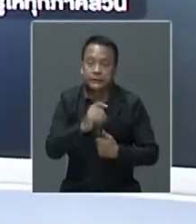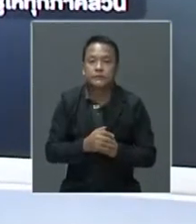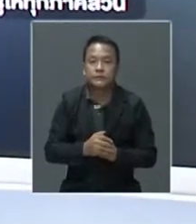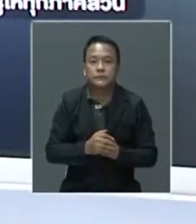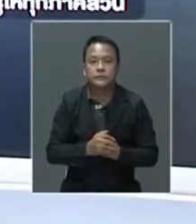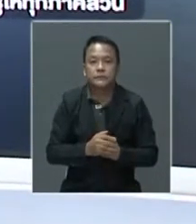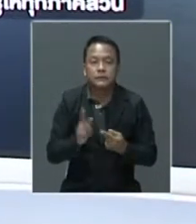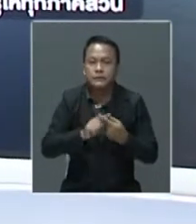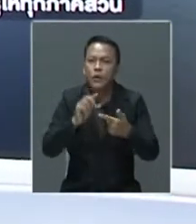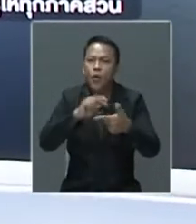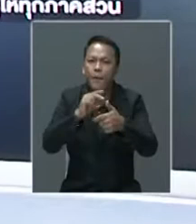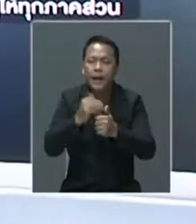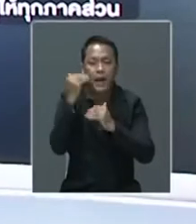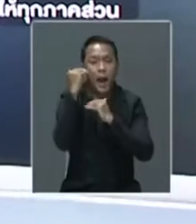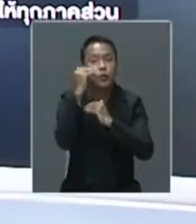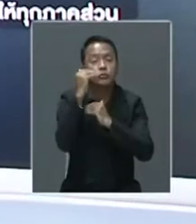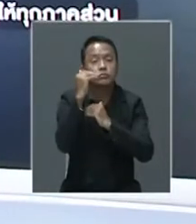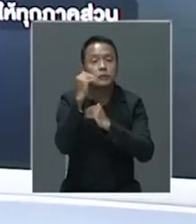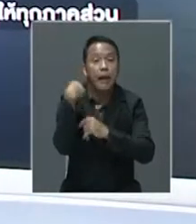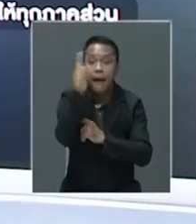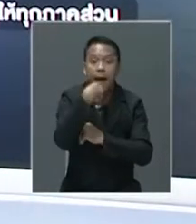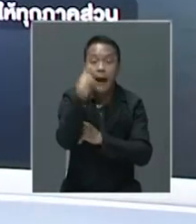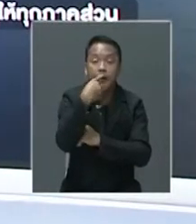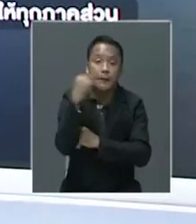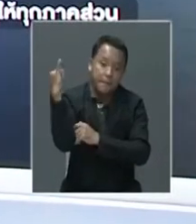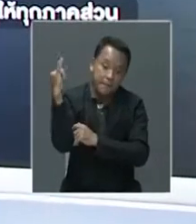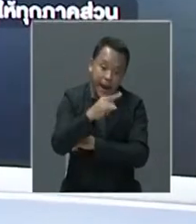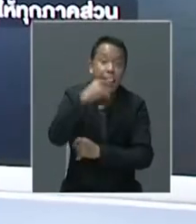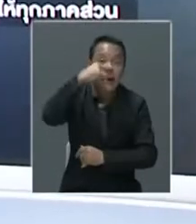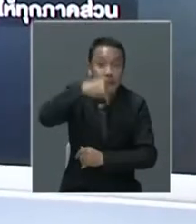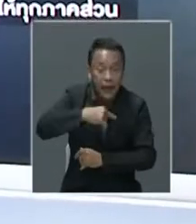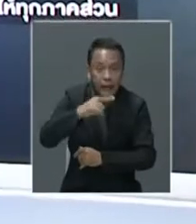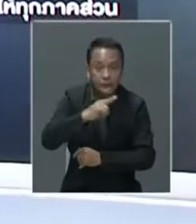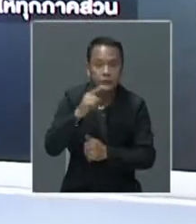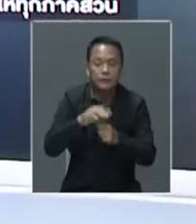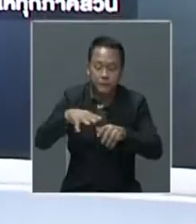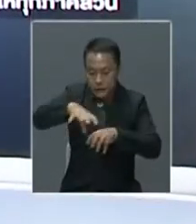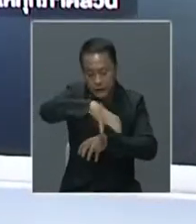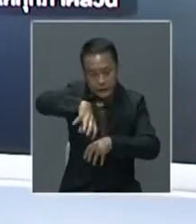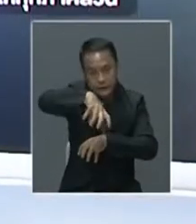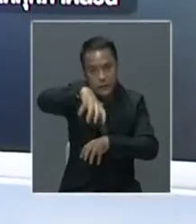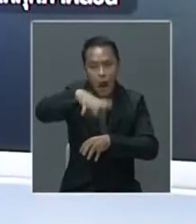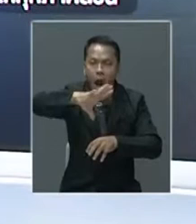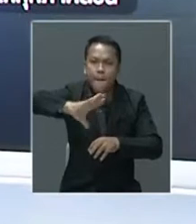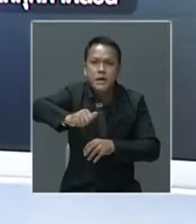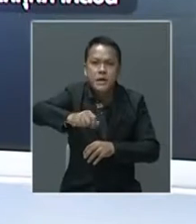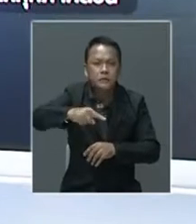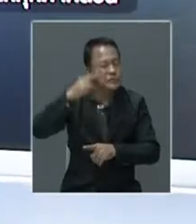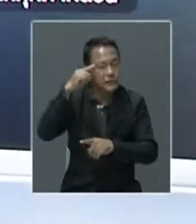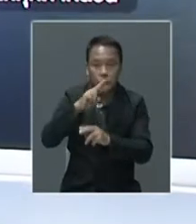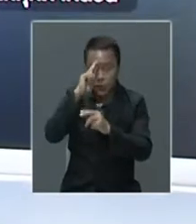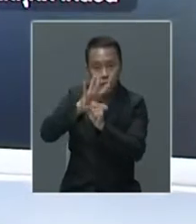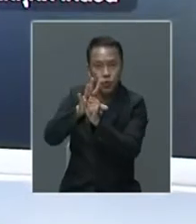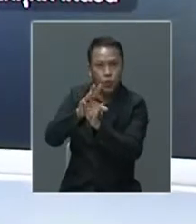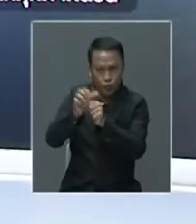ร์เก็ตค่ะทาร์เก็ตก็คือการกำหนดเลยว่าใครมาบ้านเราได้อาจจะเป็นกรณีของพื้นที่ที่เป็นเมืองที่เขาไม่มีการติดเชื้อม